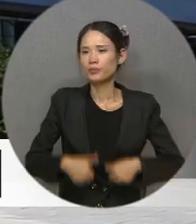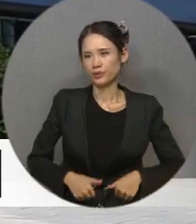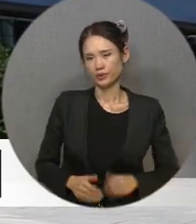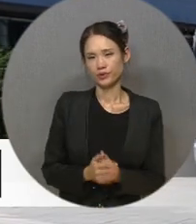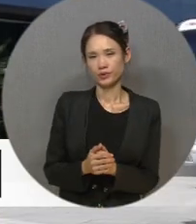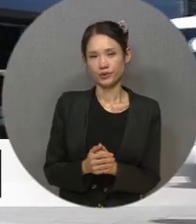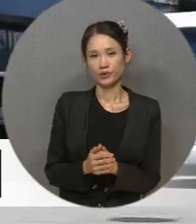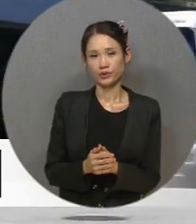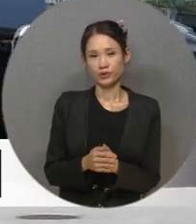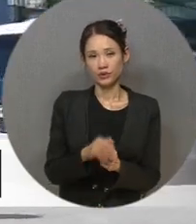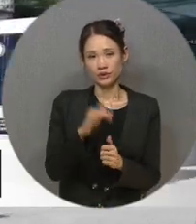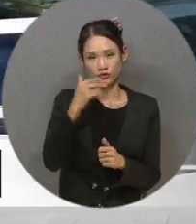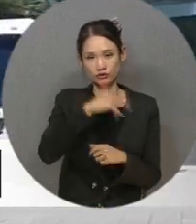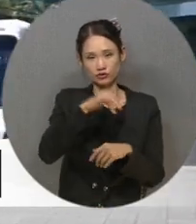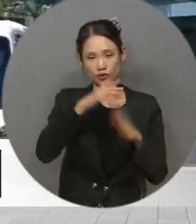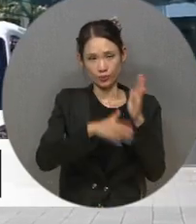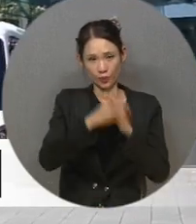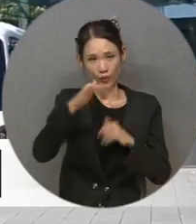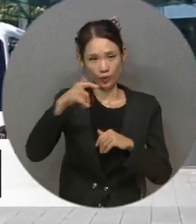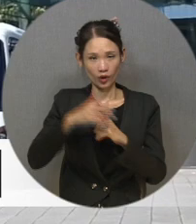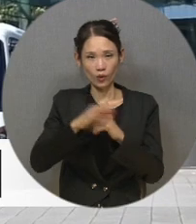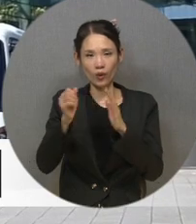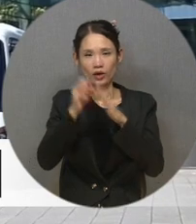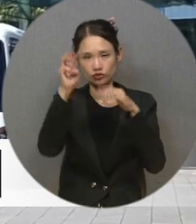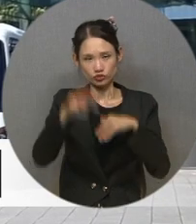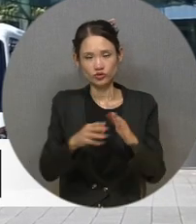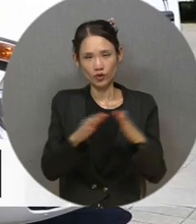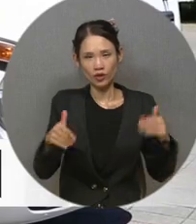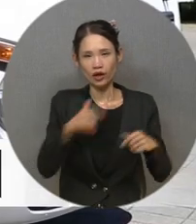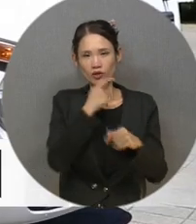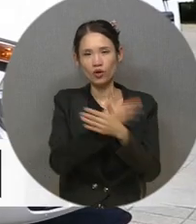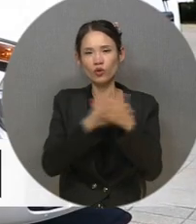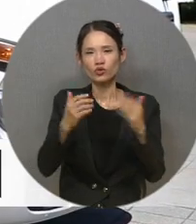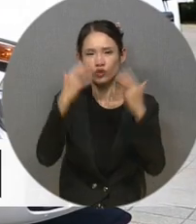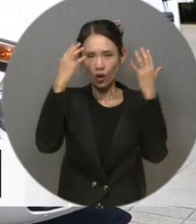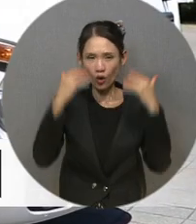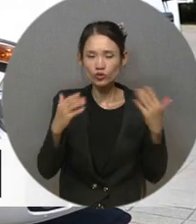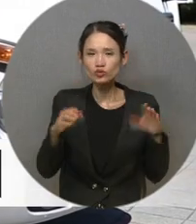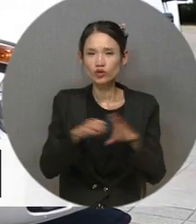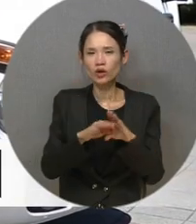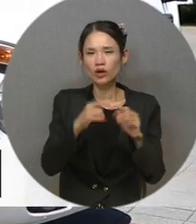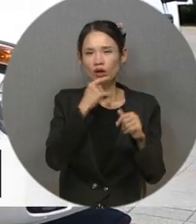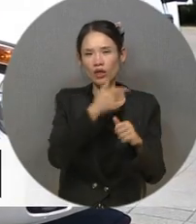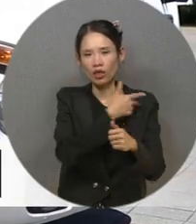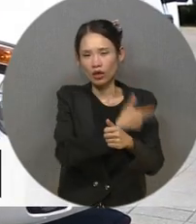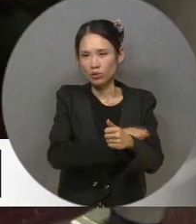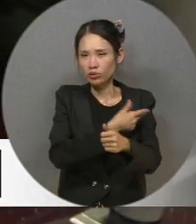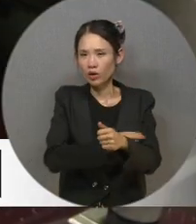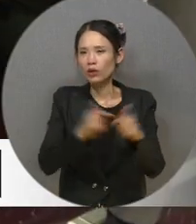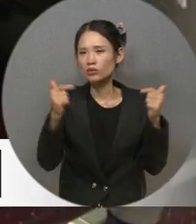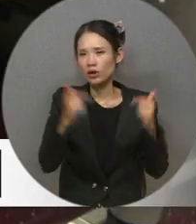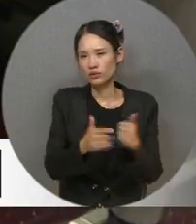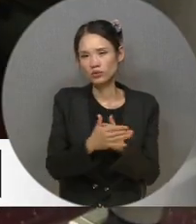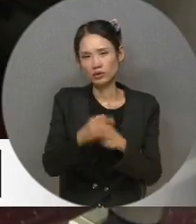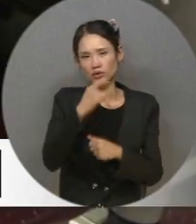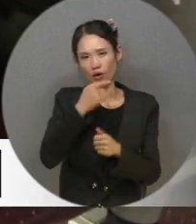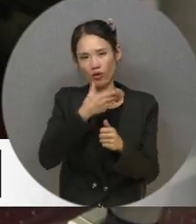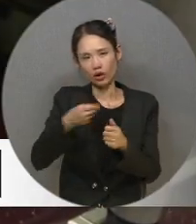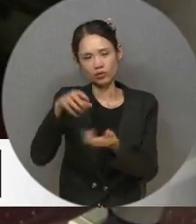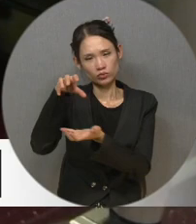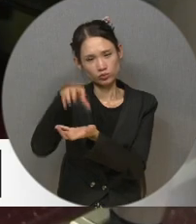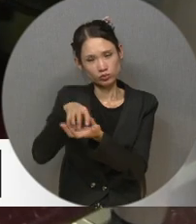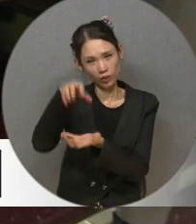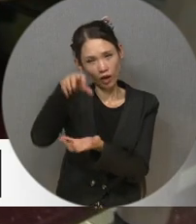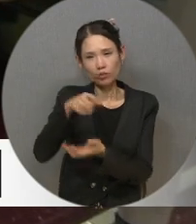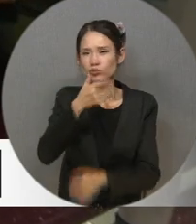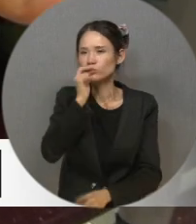보건소와 대한적십자사 광주전남혈액원은 여름 휴가와 방학에 따른 헌혈 감소로 혈액 수급에 어려움이 예상되는 의료 현장을